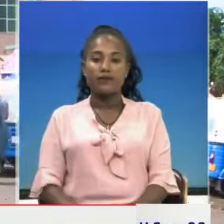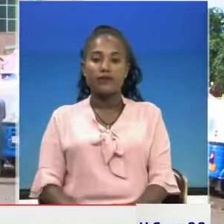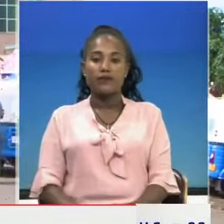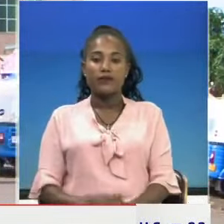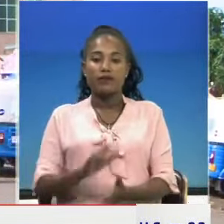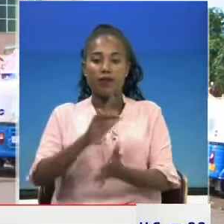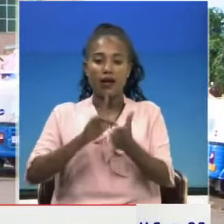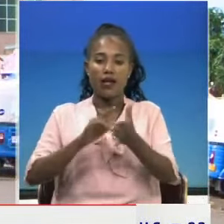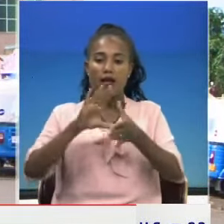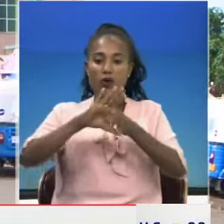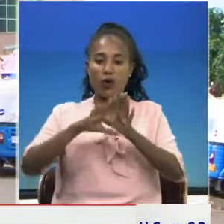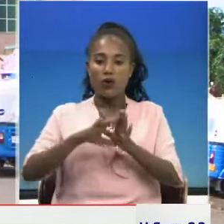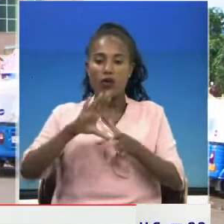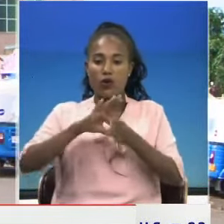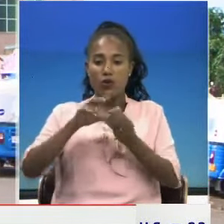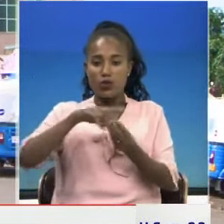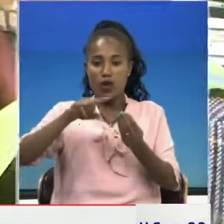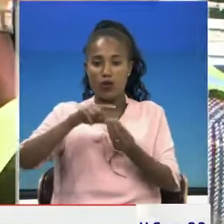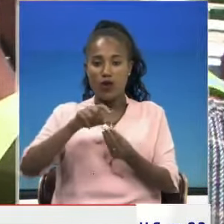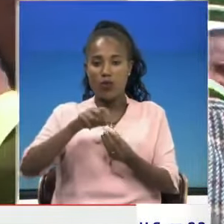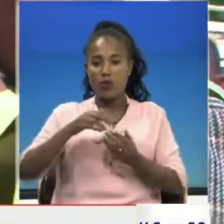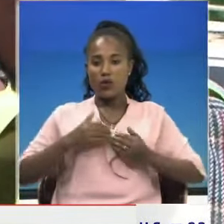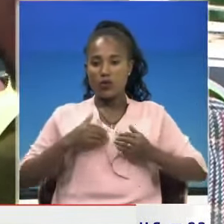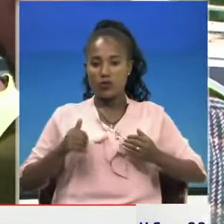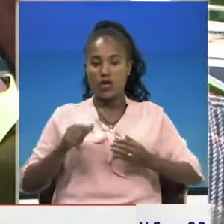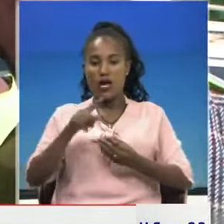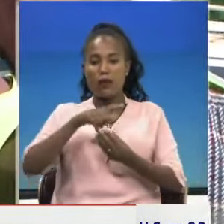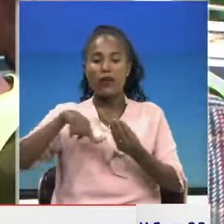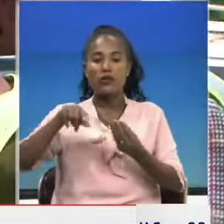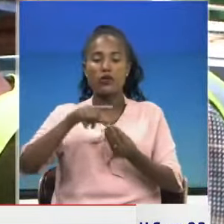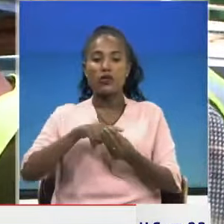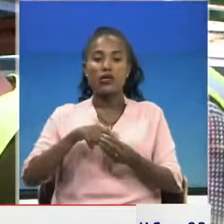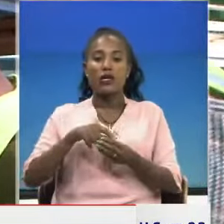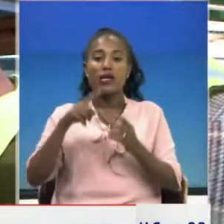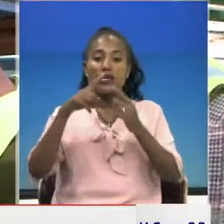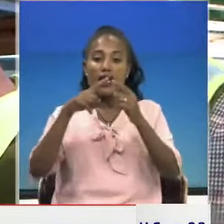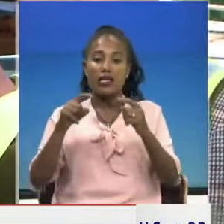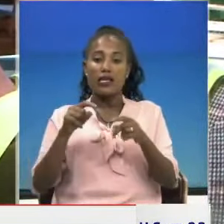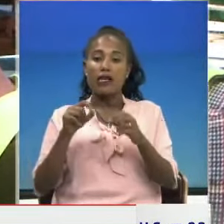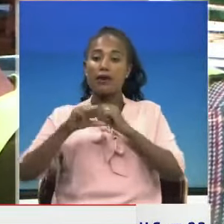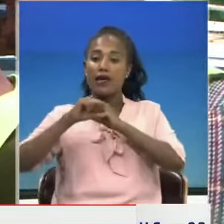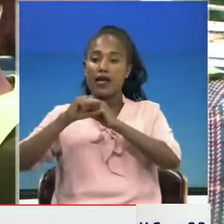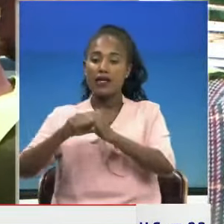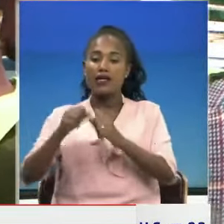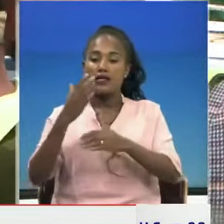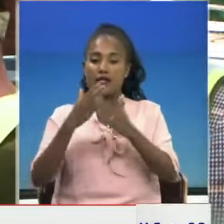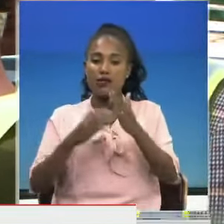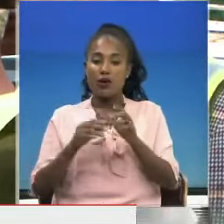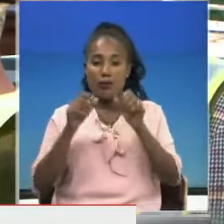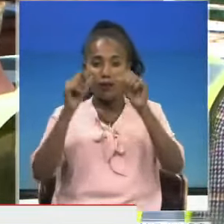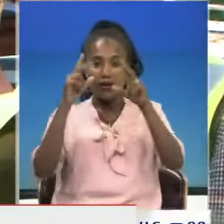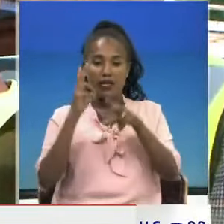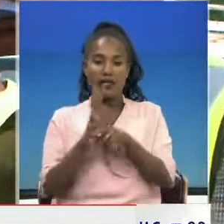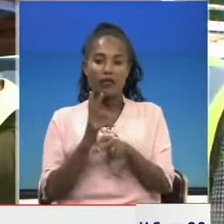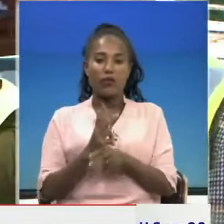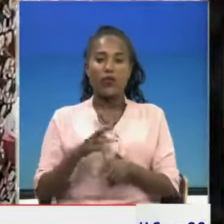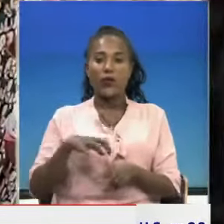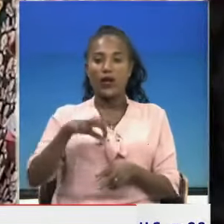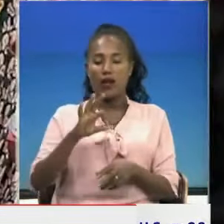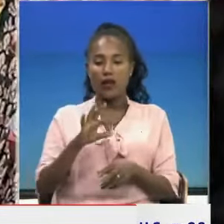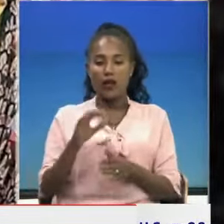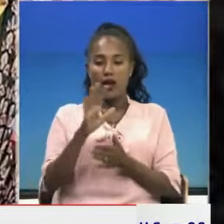አከላዊ ጎንደር ዞን የጎንደር ዙሪያ ወረዳ ወጣቶች አካባቢያቸውን ከሰርጎ ገብ ለመከላከል ተደራጅተው በንቃት እየጠበቁ